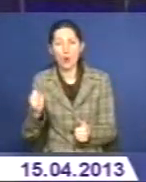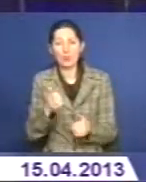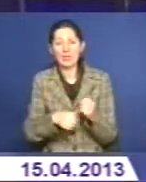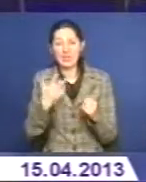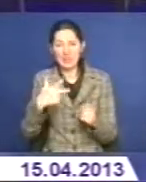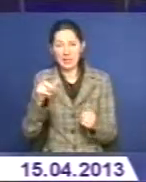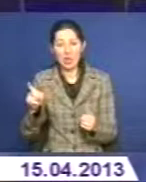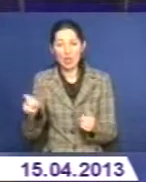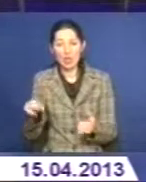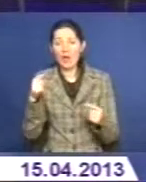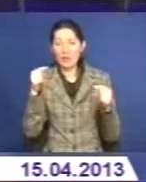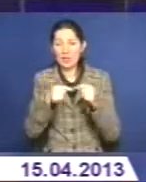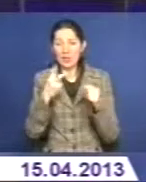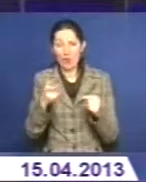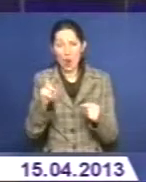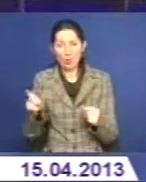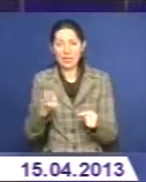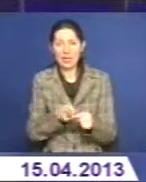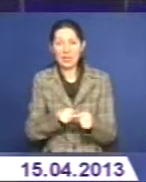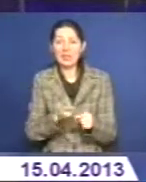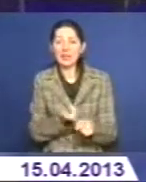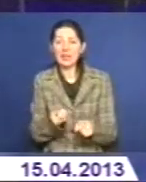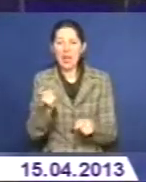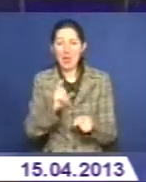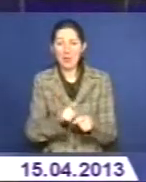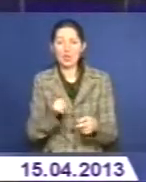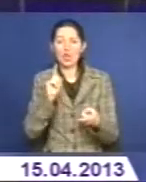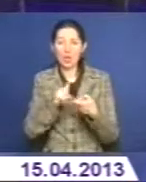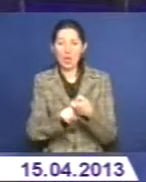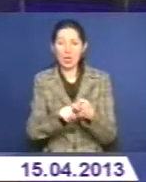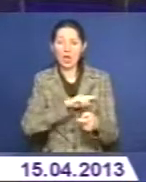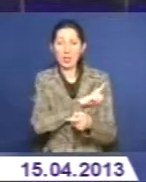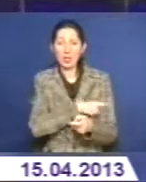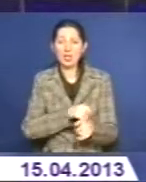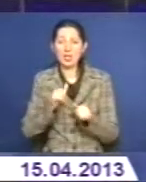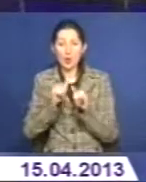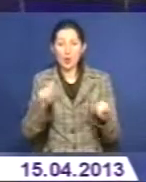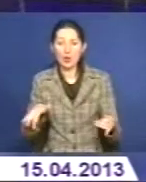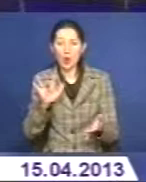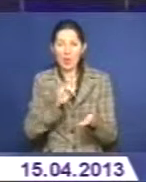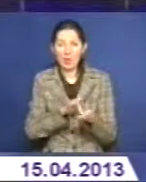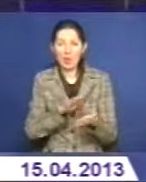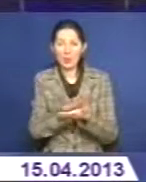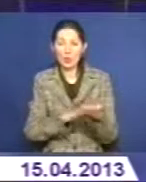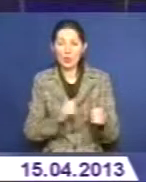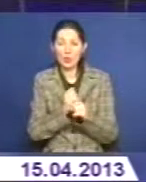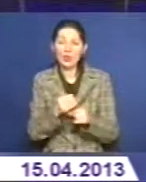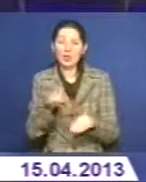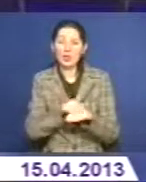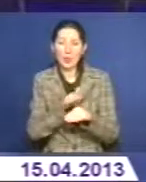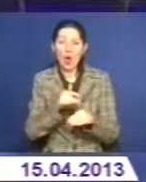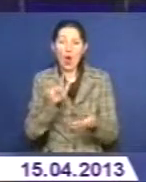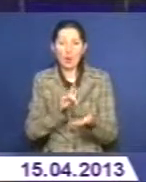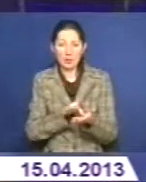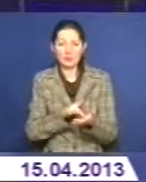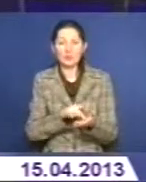визначили двох тернополян, які найбільше доклалися до розвитку міста і продовжують працювати на його благо. У номінації «Вклад в історію»